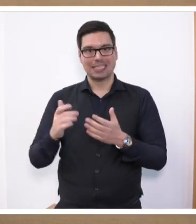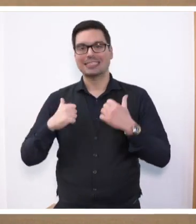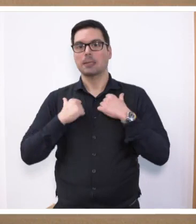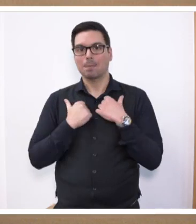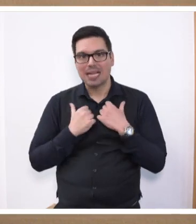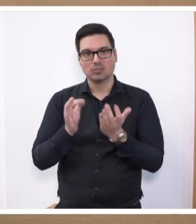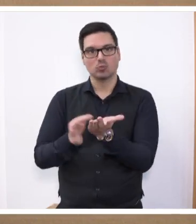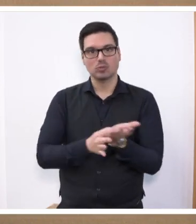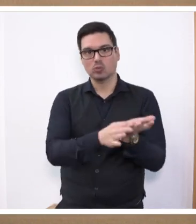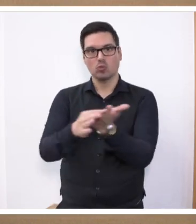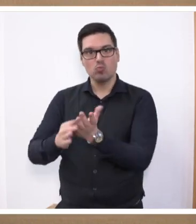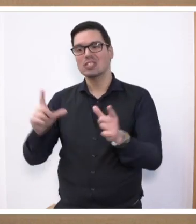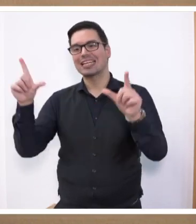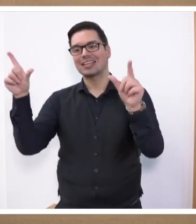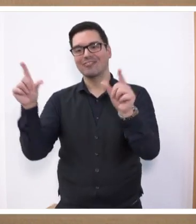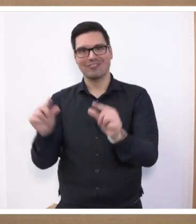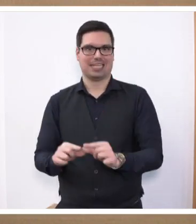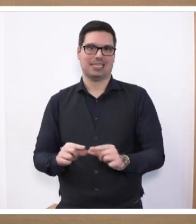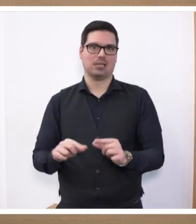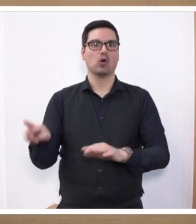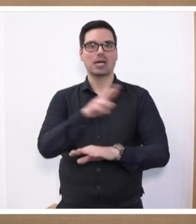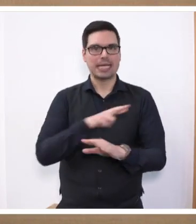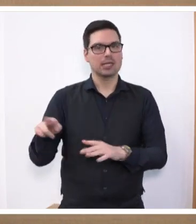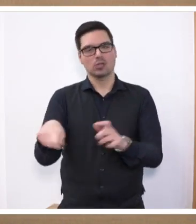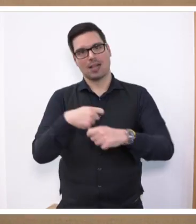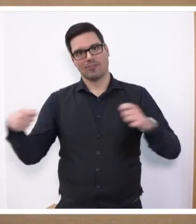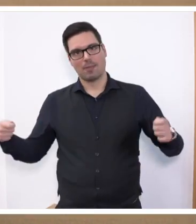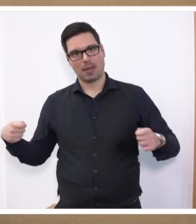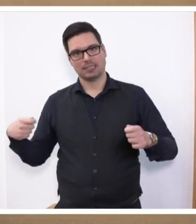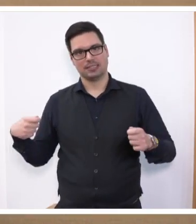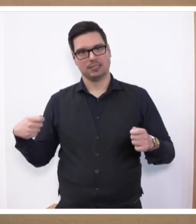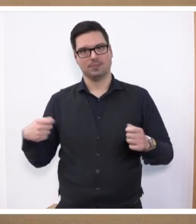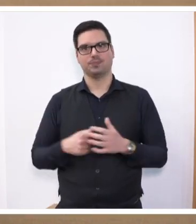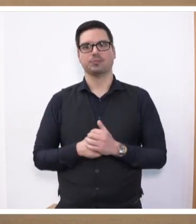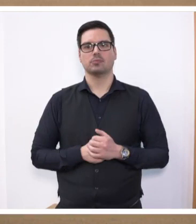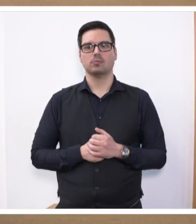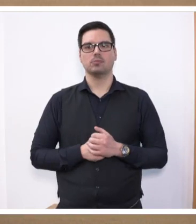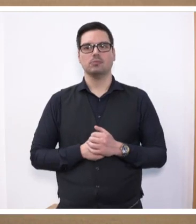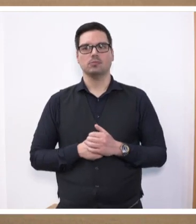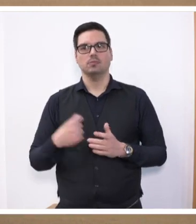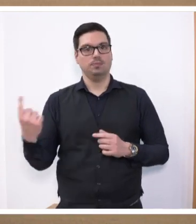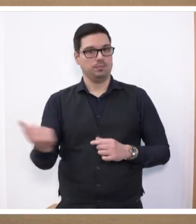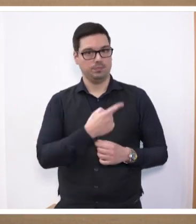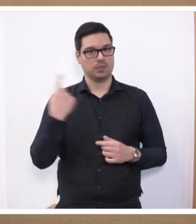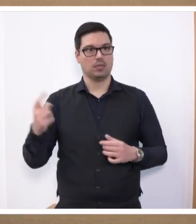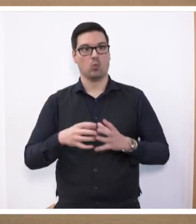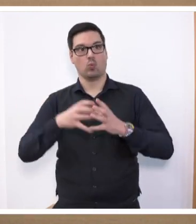Kommunen und auch die Landkreise, den Regionalverband als Träger der saarländischen Schulen. Wir haben einen